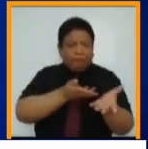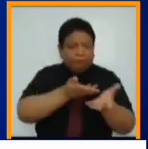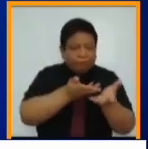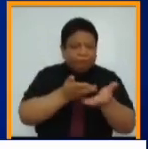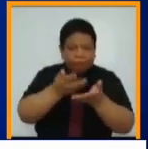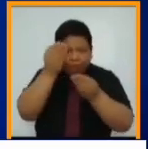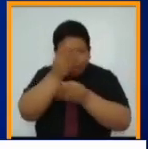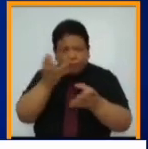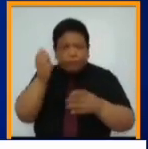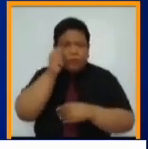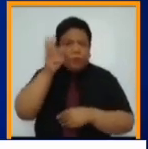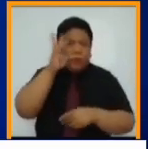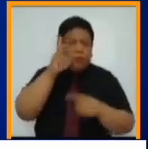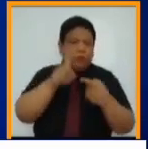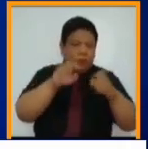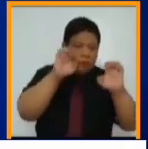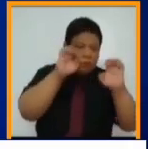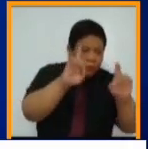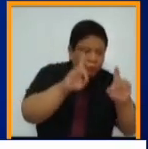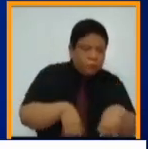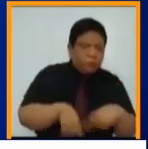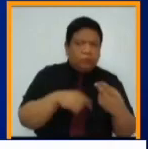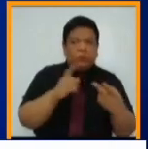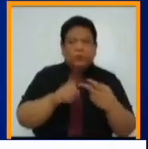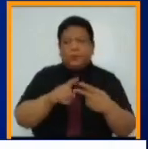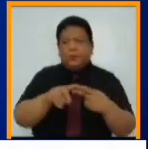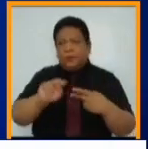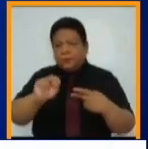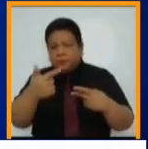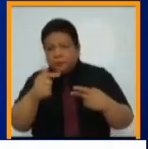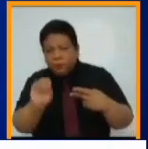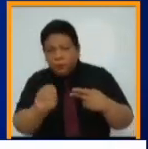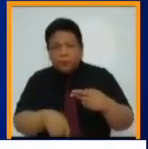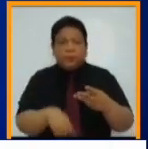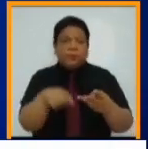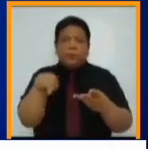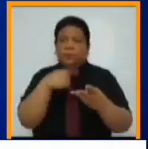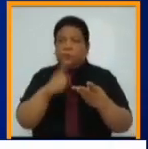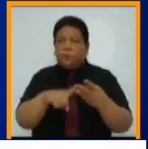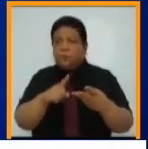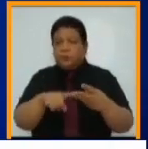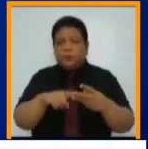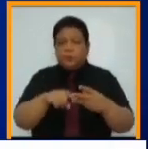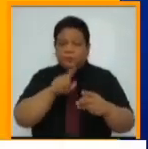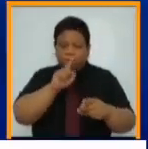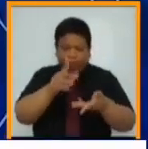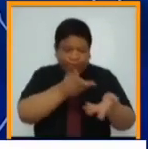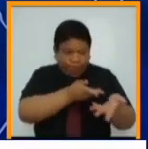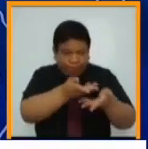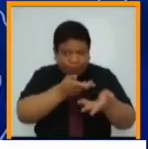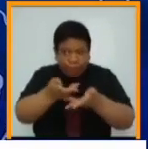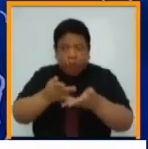mga non-government organization, di istriya mismo personal ni Mayor Jeretenias kung ano ka-importante ang vaccine.